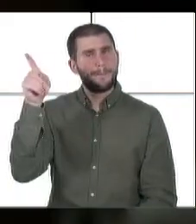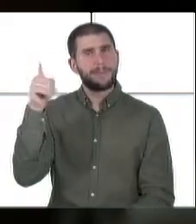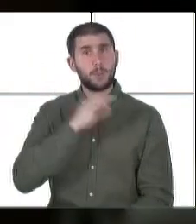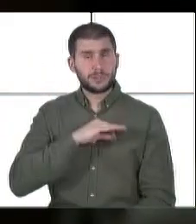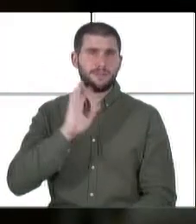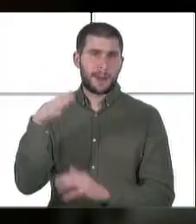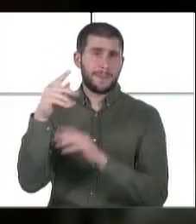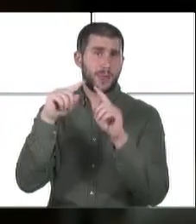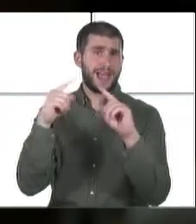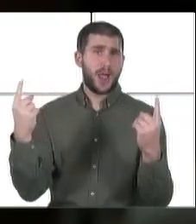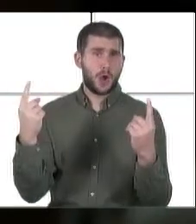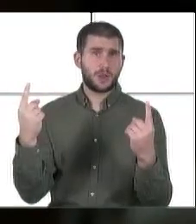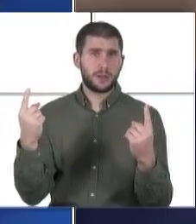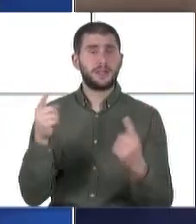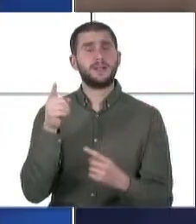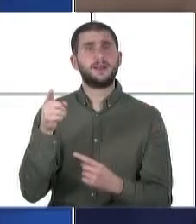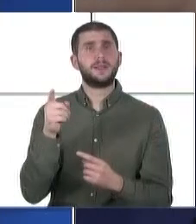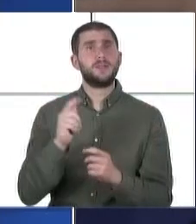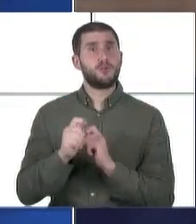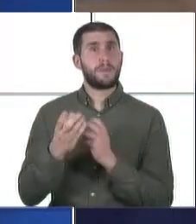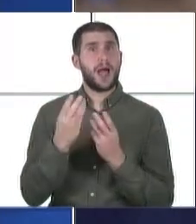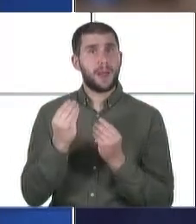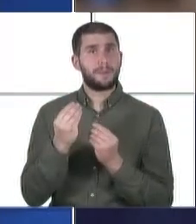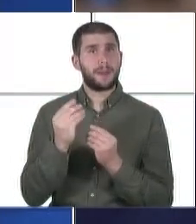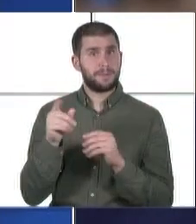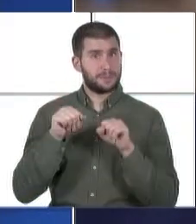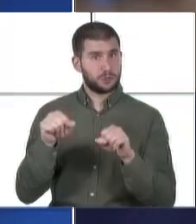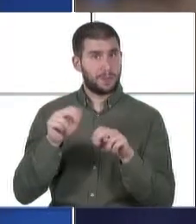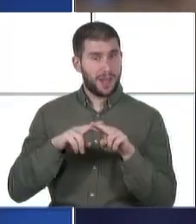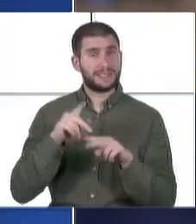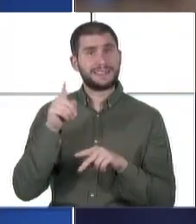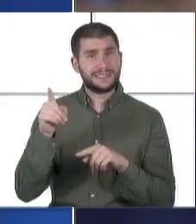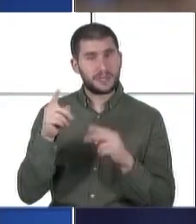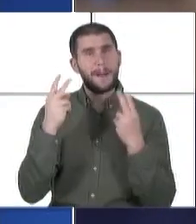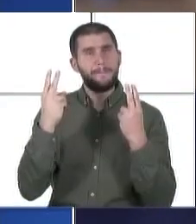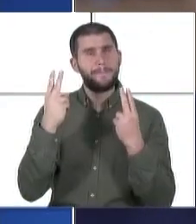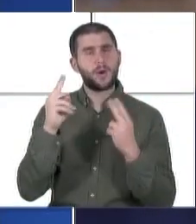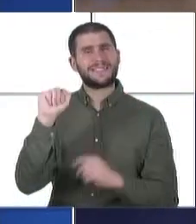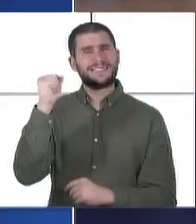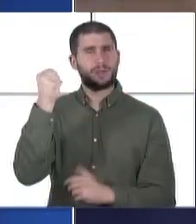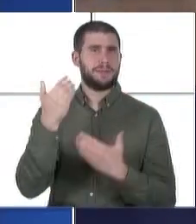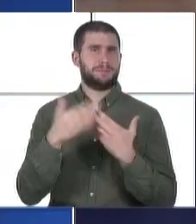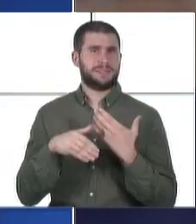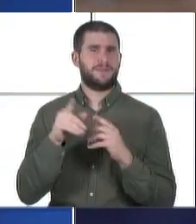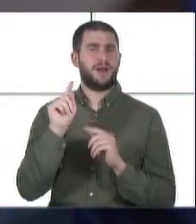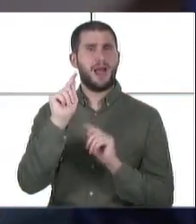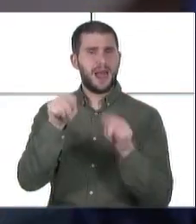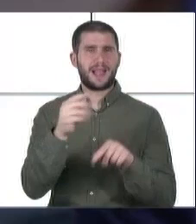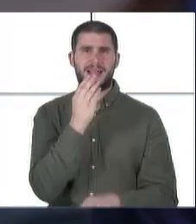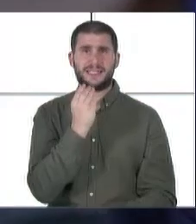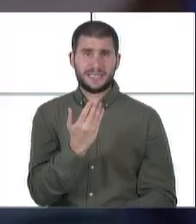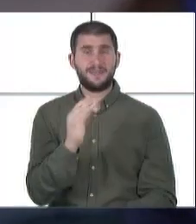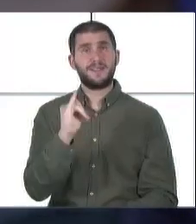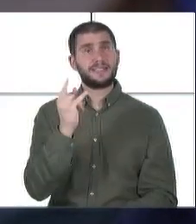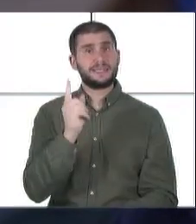גם ממדינות אחרות. זה המהות, הרבה מאוד כסף בסופר אחר כך. זה המהות הציונית בסופו של דבר להגיע למדינת ישראל, וכן,